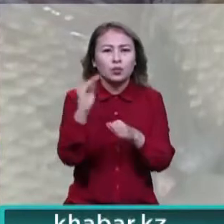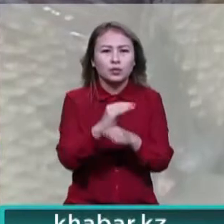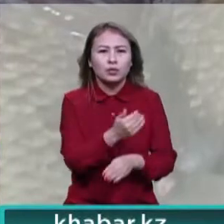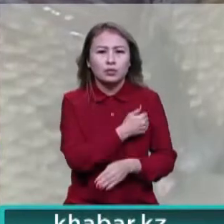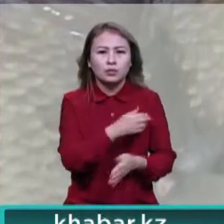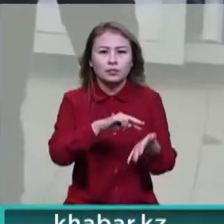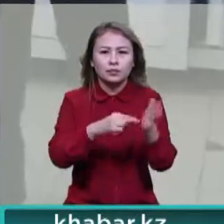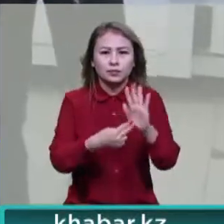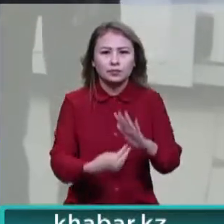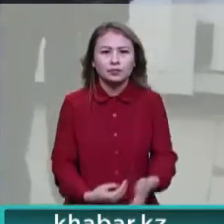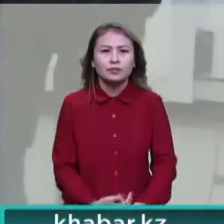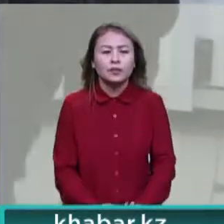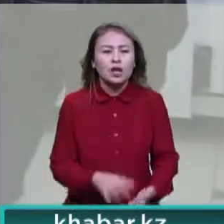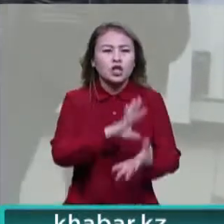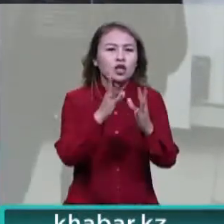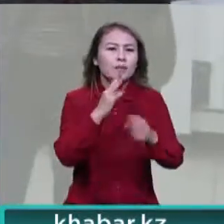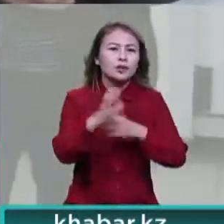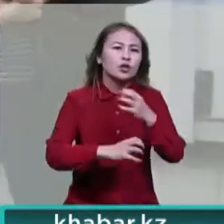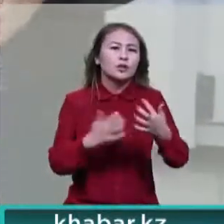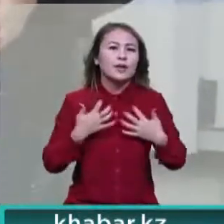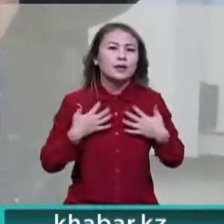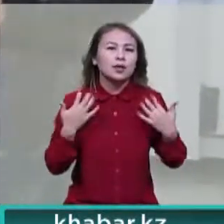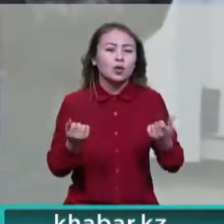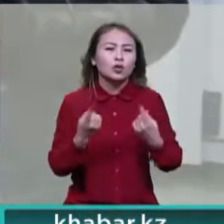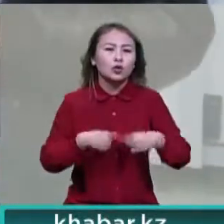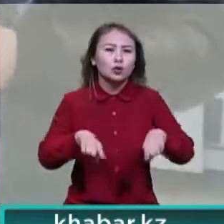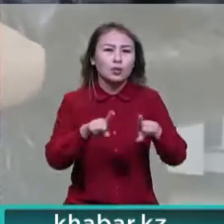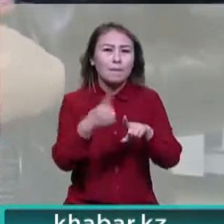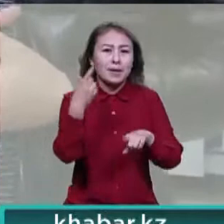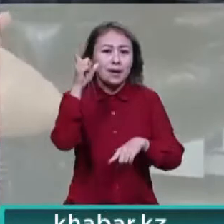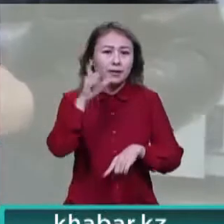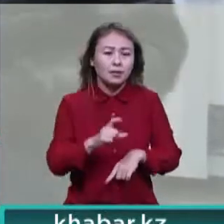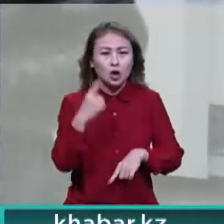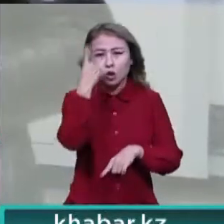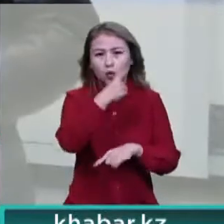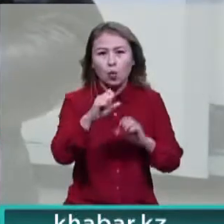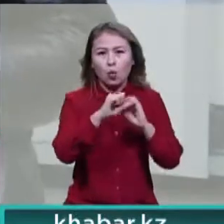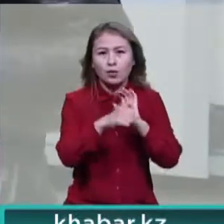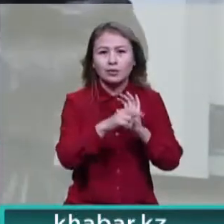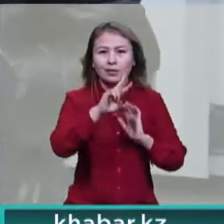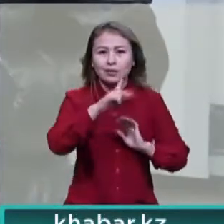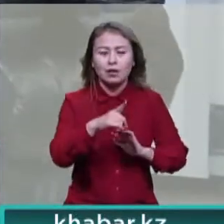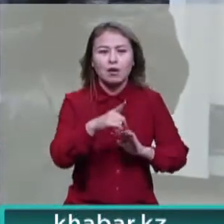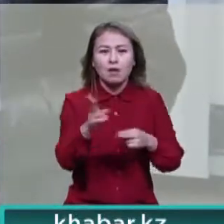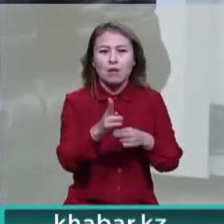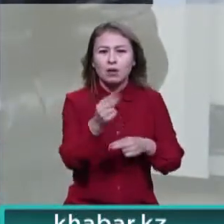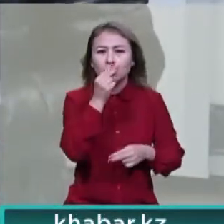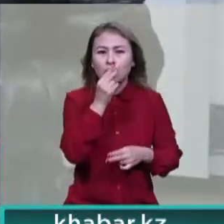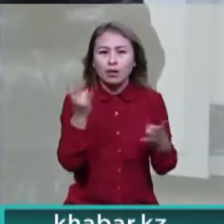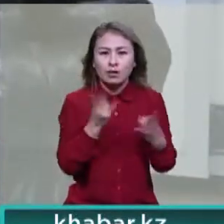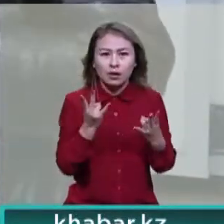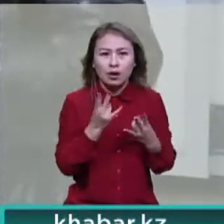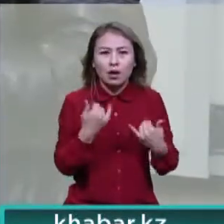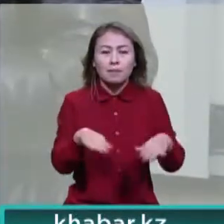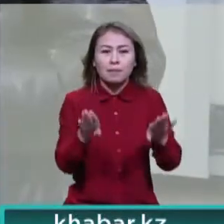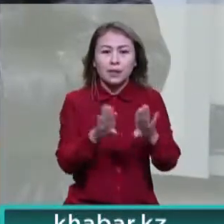мүмкіндік бар екенін айтады. Жалпы дүниежүзілік денсаулық сақтау ұйымы бір адамға жылына кем дегенде 16 келі балық өнімдер тұтынуға кеңес береді.